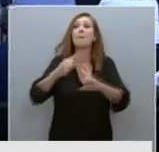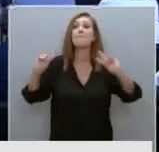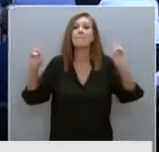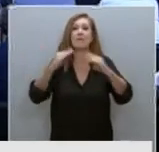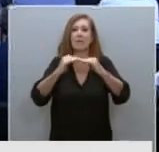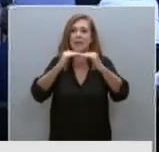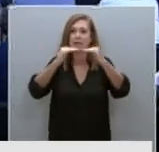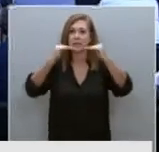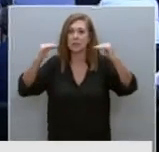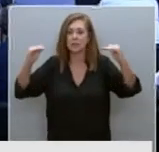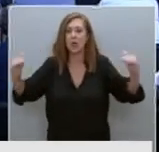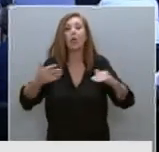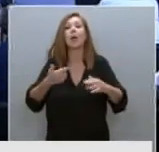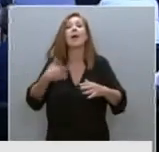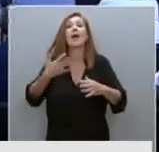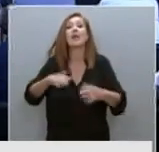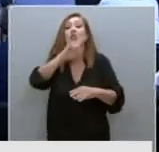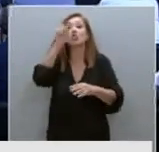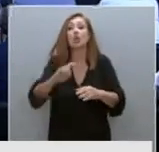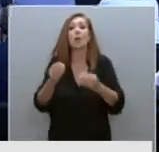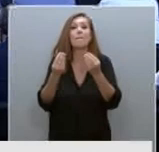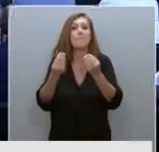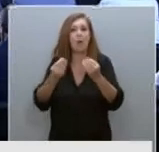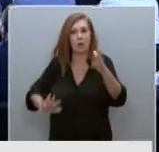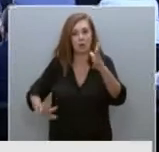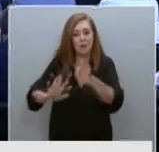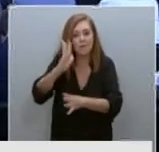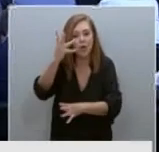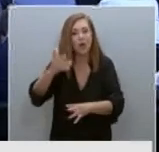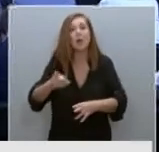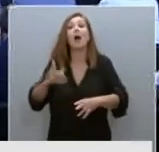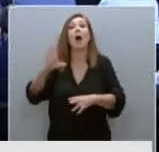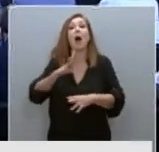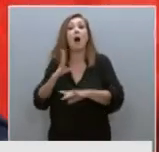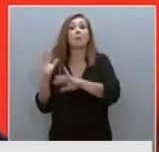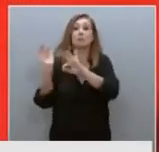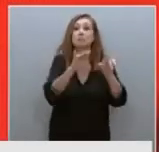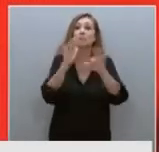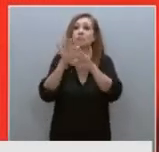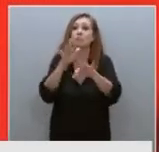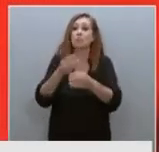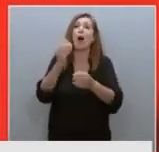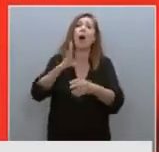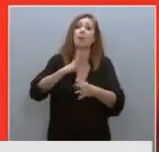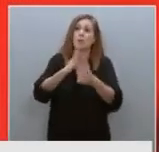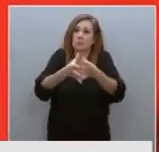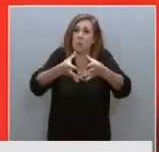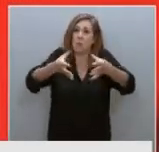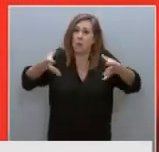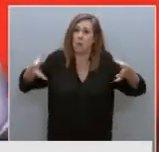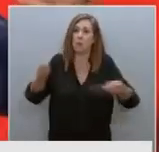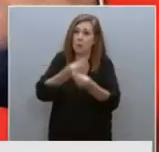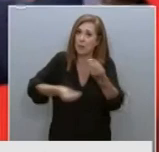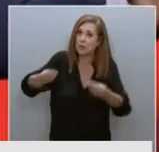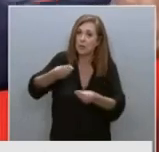σωστά. Χρειάζεται ένα βιώσιμο παραγωγικό μοντέλο στη Θράκη και θα έρθει εάν στοχεύσουμε σε παραγωγικές επενδύσεις μακράς πνοής και στην